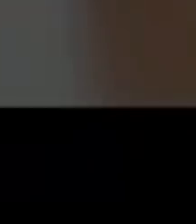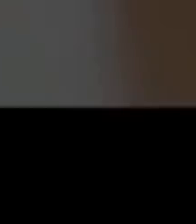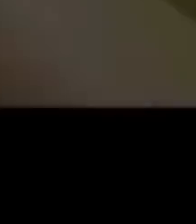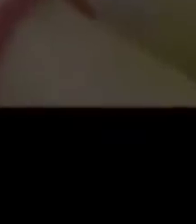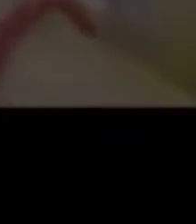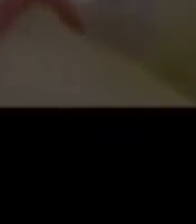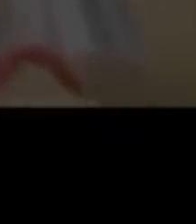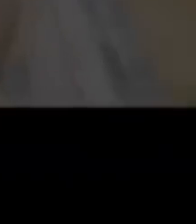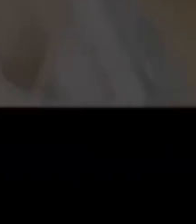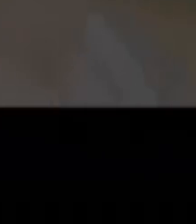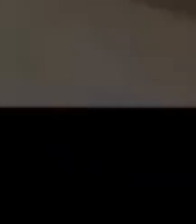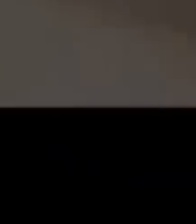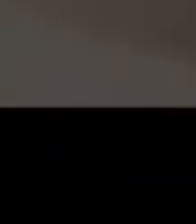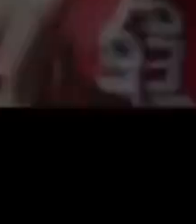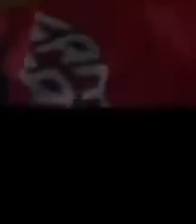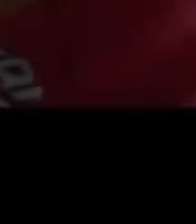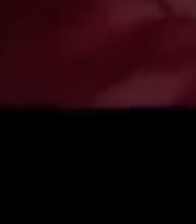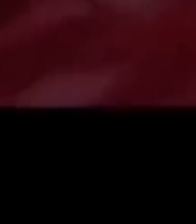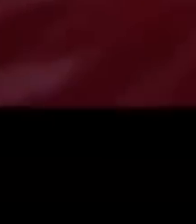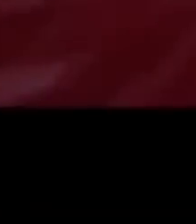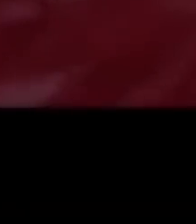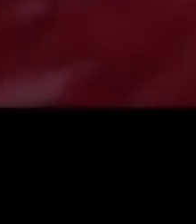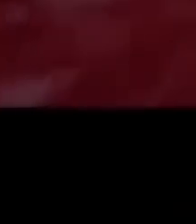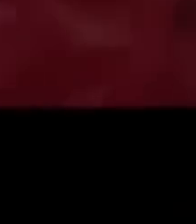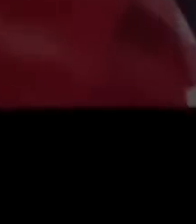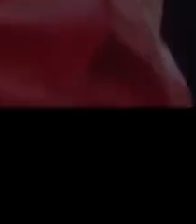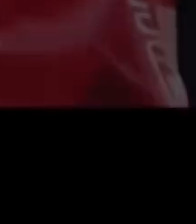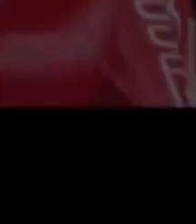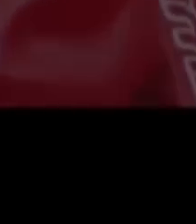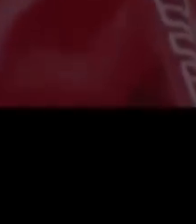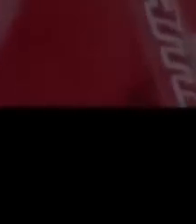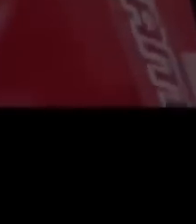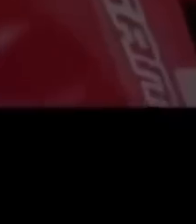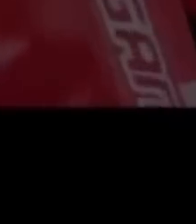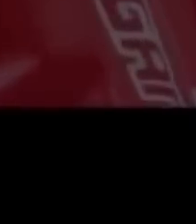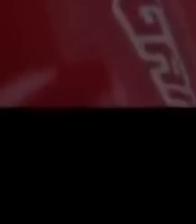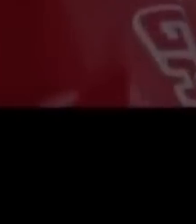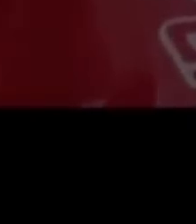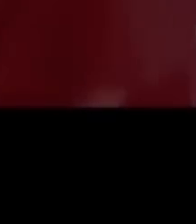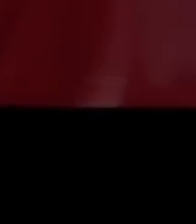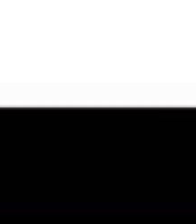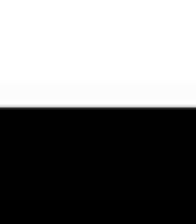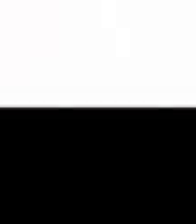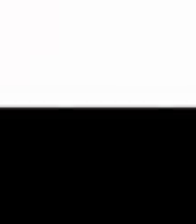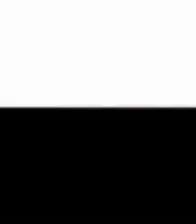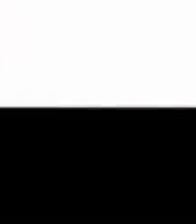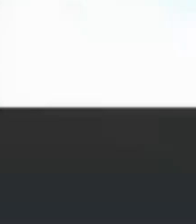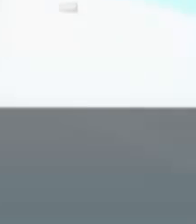เราทุกคนเรียนรู้โลกโซเชียลอย่างมีสติและเข้าใจก็จะสามารถใช้ชีวิตได้อย่างมีความสุขและสนุก